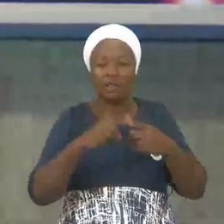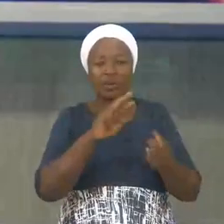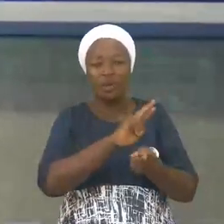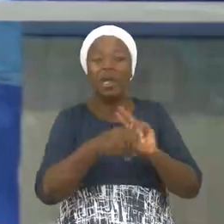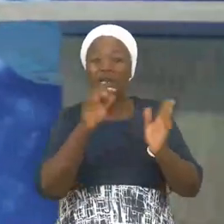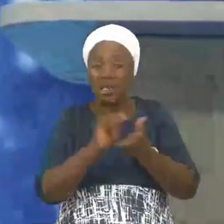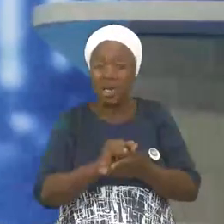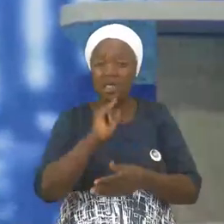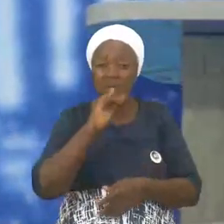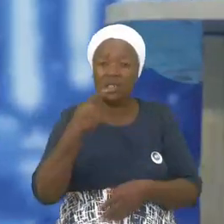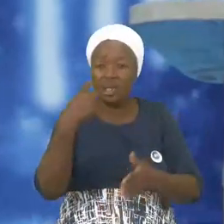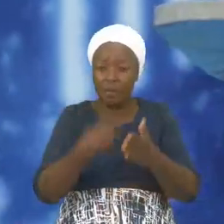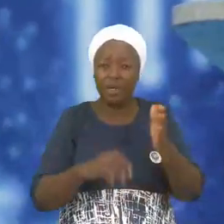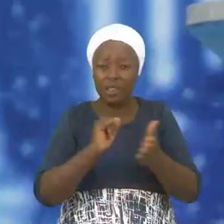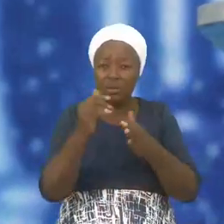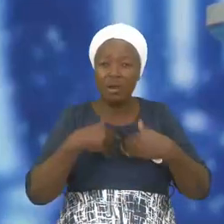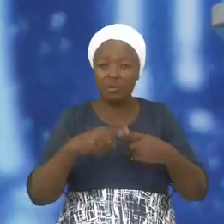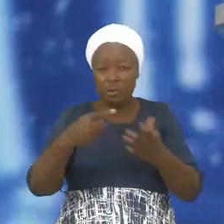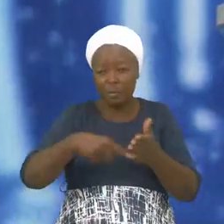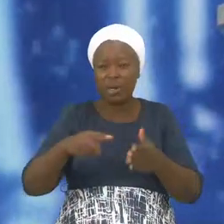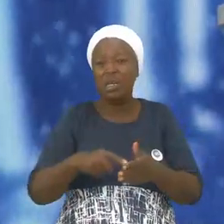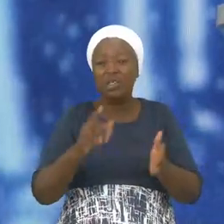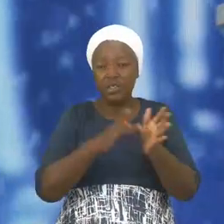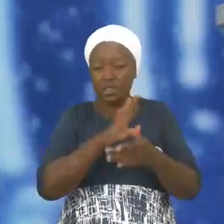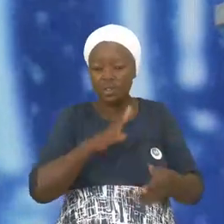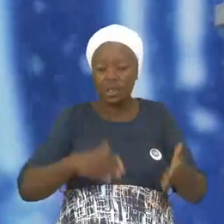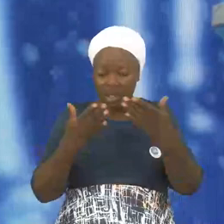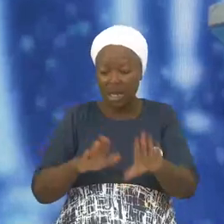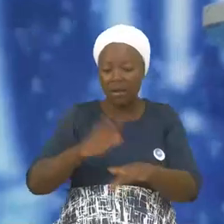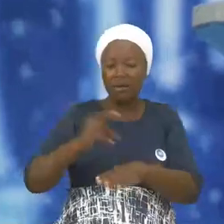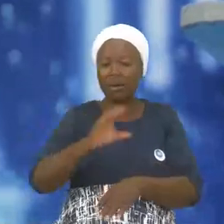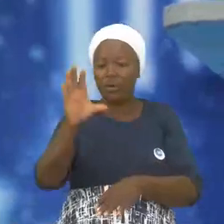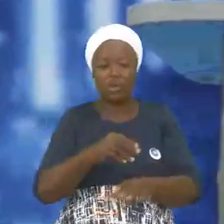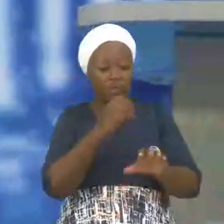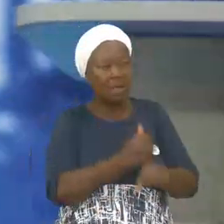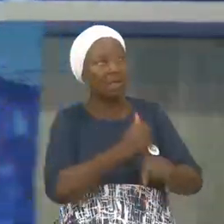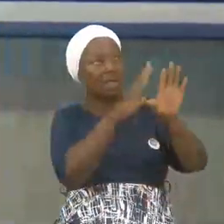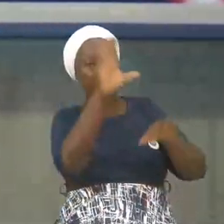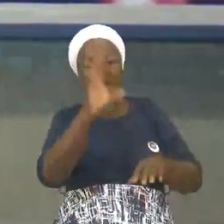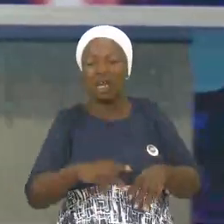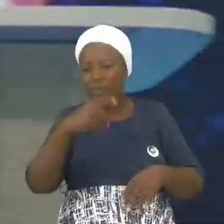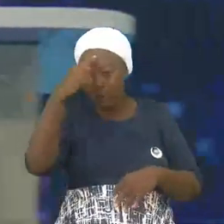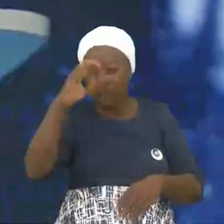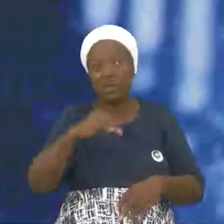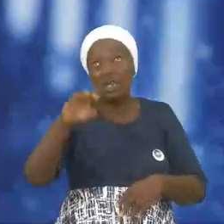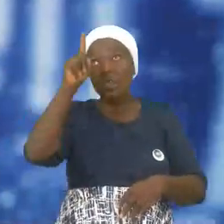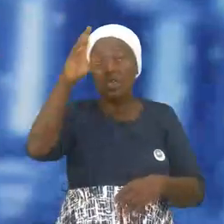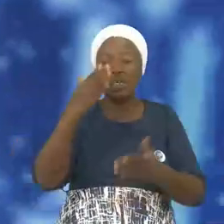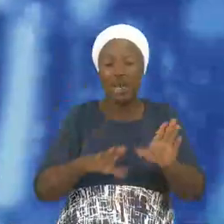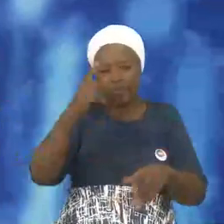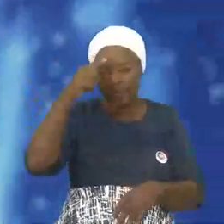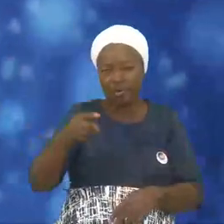Un individu doit se repentir. Ça, c'est le prix à payer. Il est mort sur la croix du